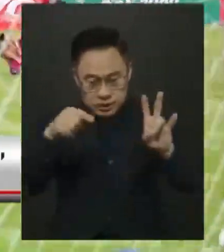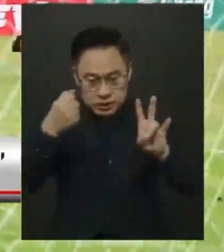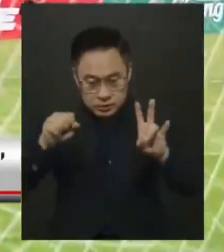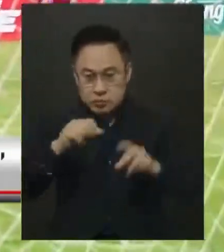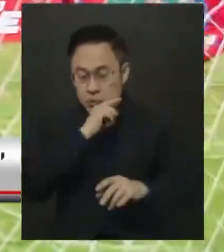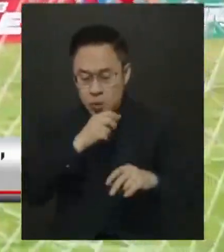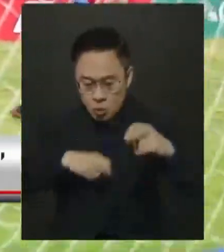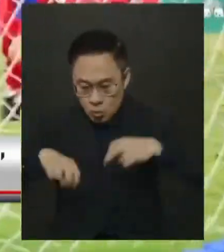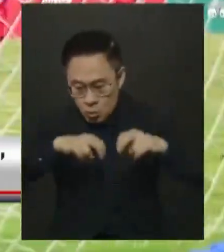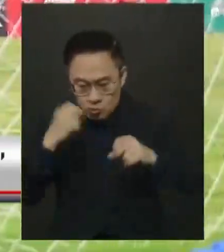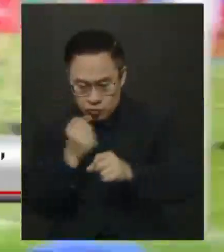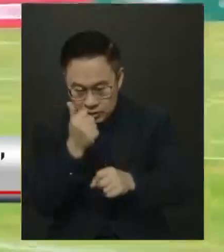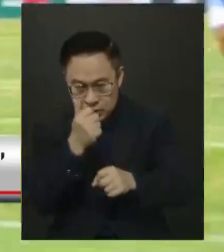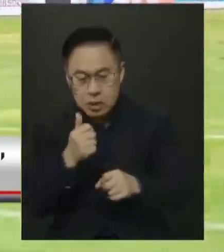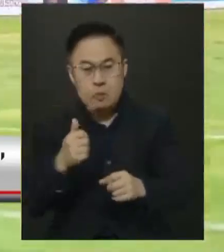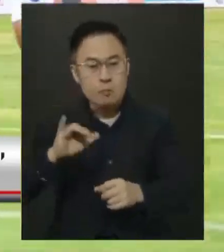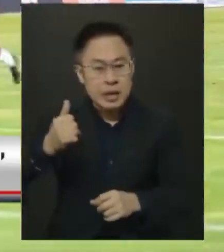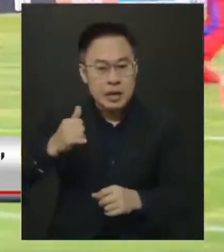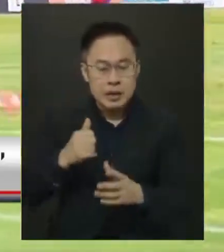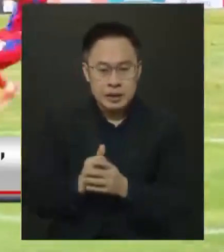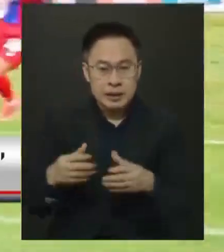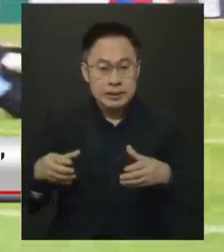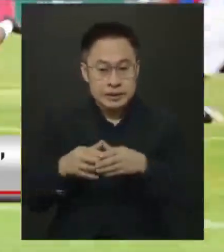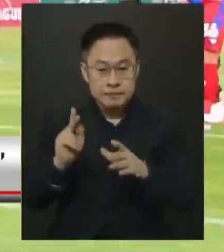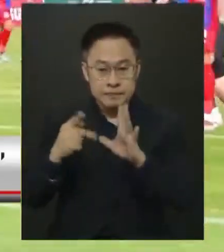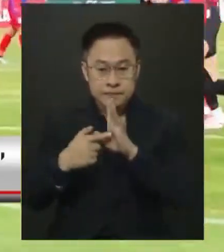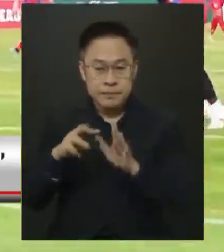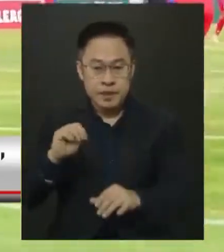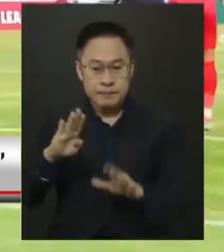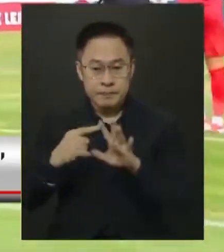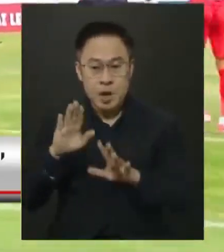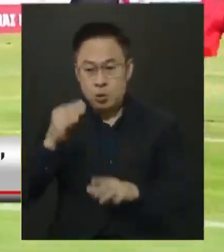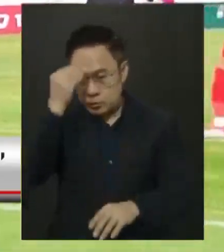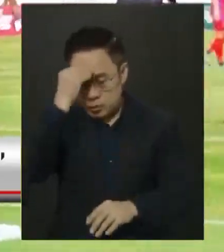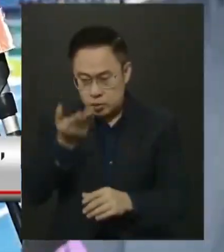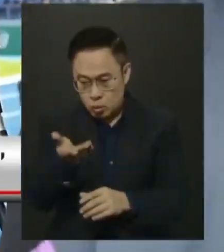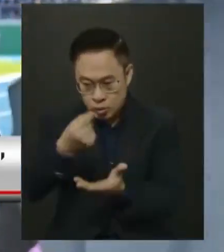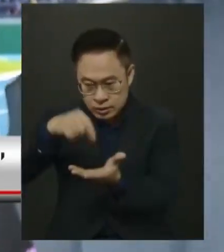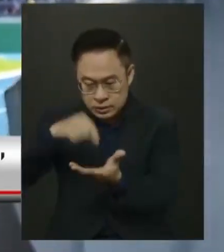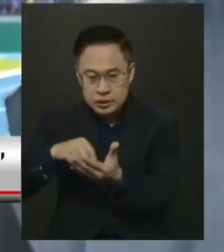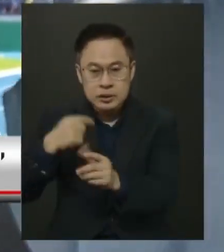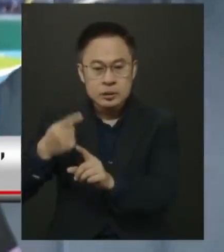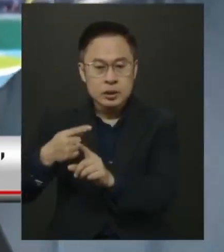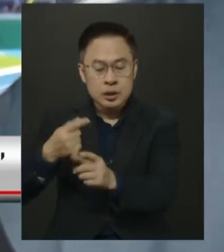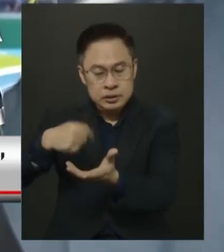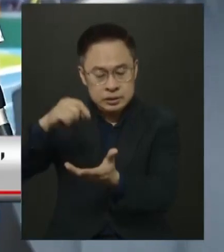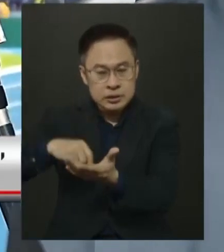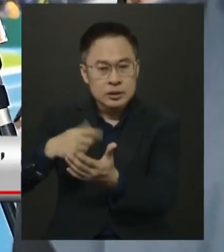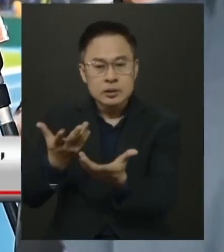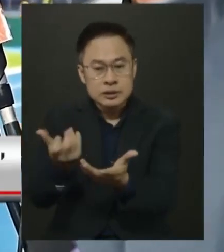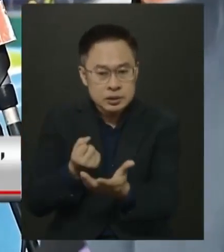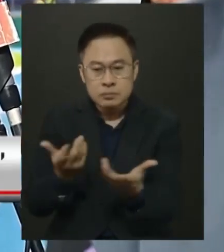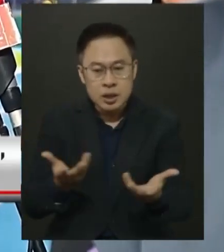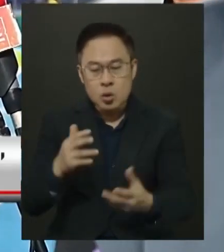ว่าผลงานเข้าตาก็มีโอกาสที่จะถูกดึงตัวไปร่วมทีมกับกัมบะโอซาก้าเช่นเดียวกันนะคะโดยชานรงค์